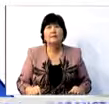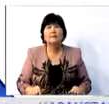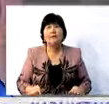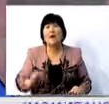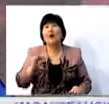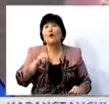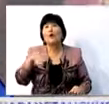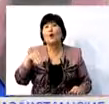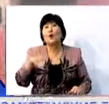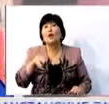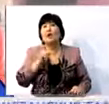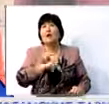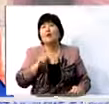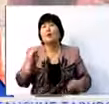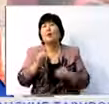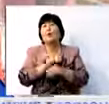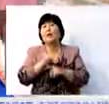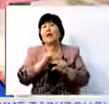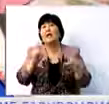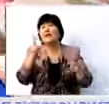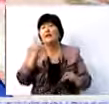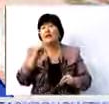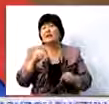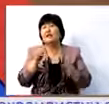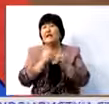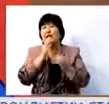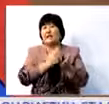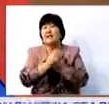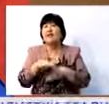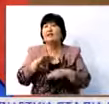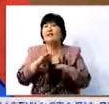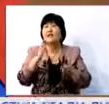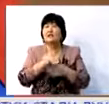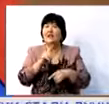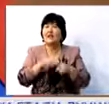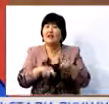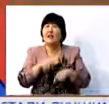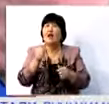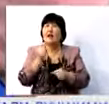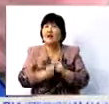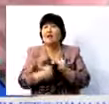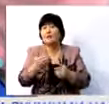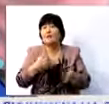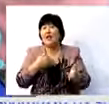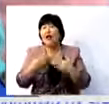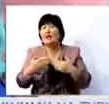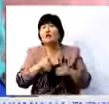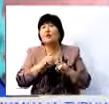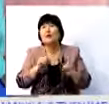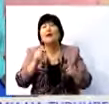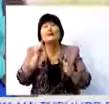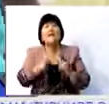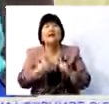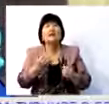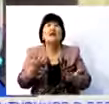Айгуль Токенова работает в реабилитационном центре уже 10 лет. За это время все дети стали родными. Каждому из них у нее особый подход. Для